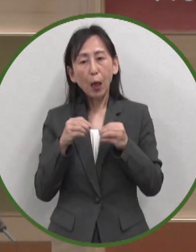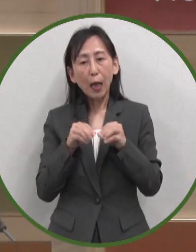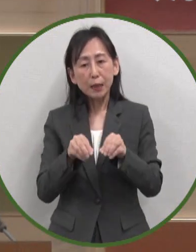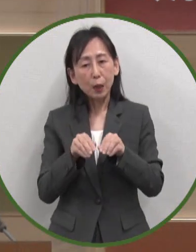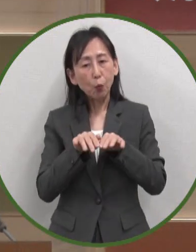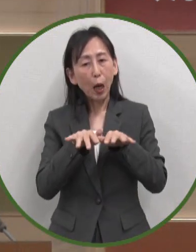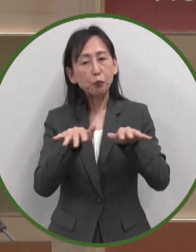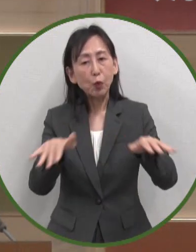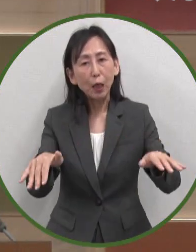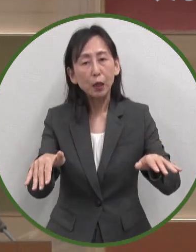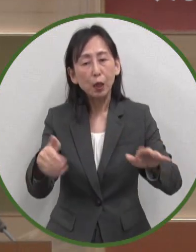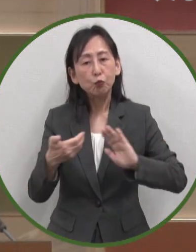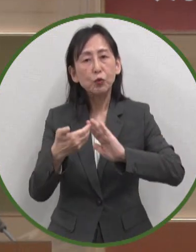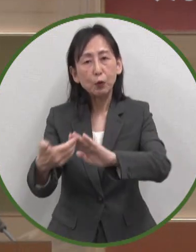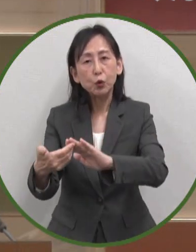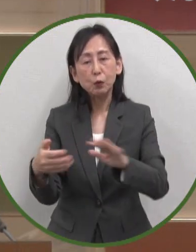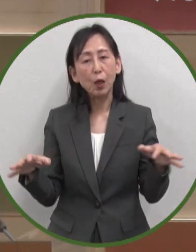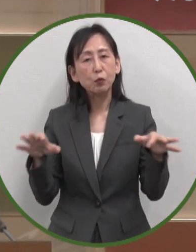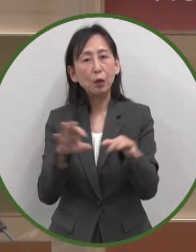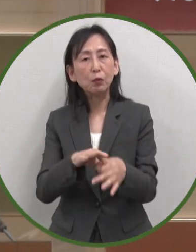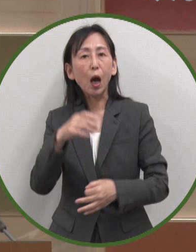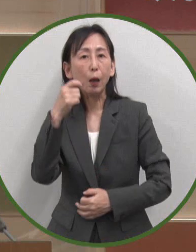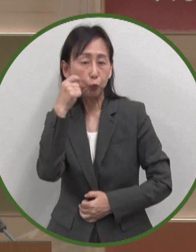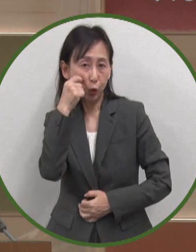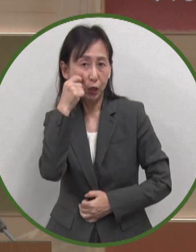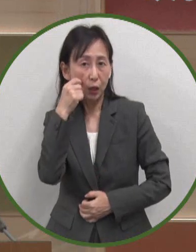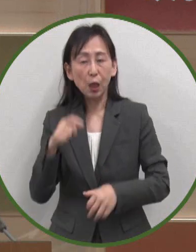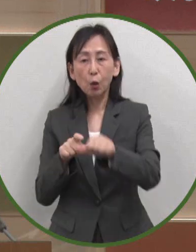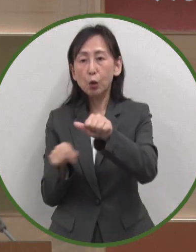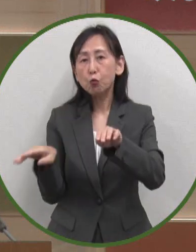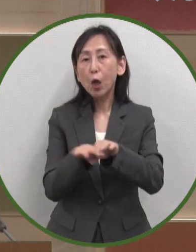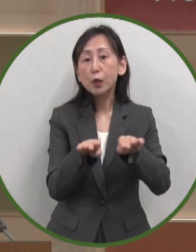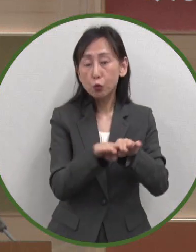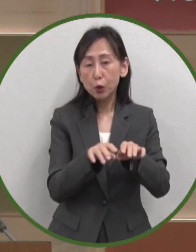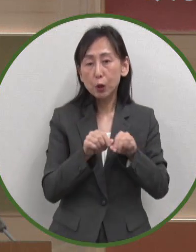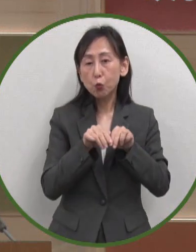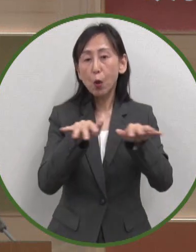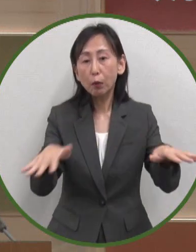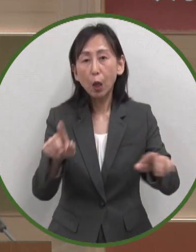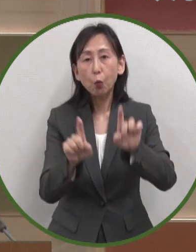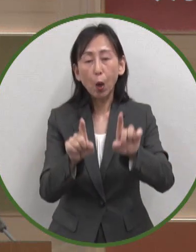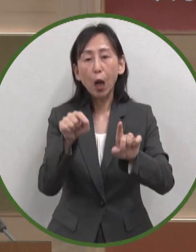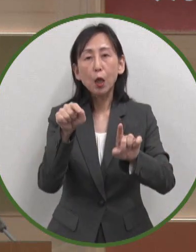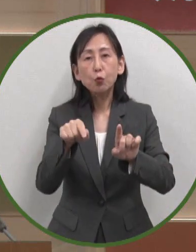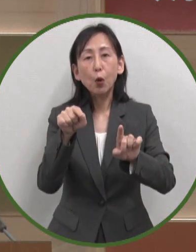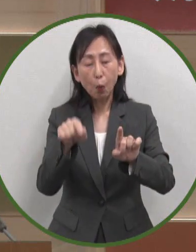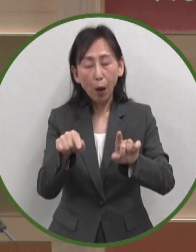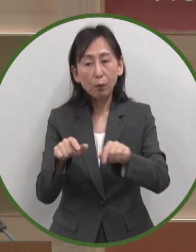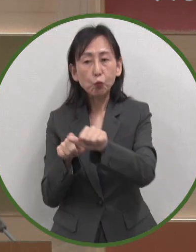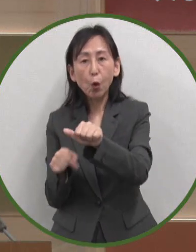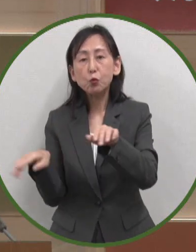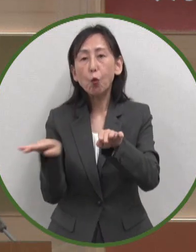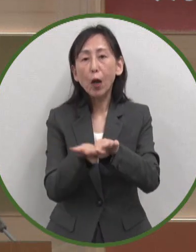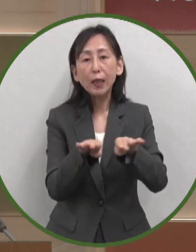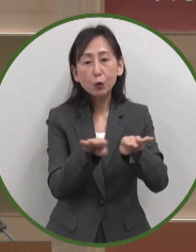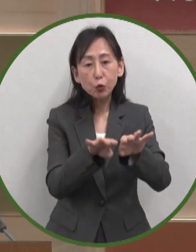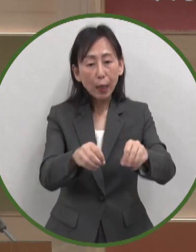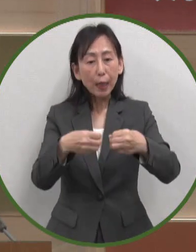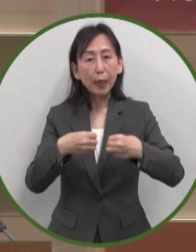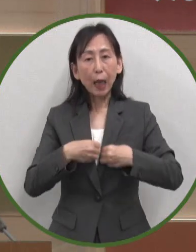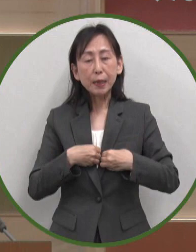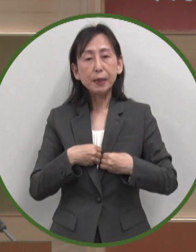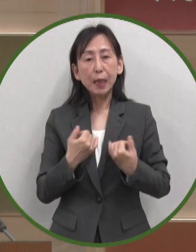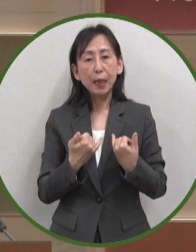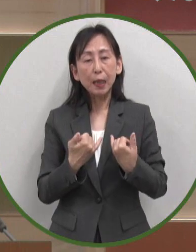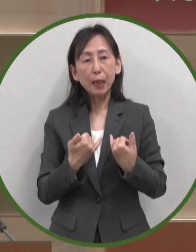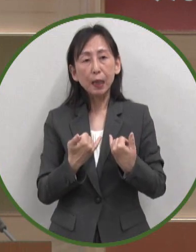ね、まあ、つながらない。つまり連休中に増えるかどうかっていうのは、あの連休中の感染者ですよ、連休中の